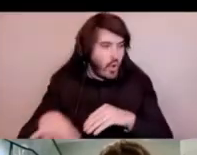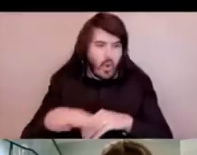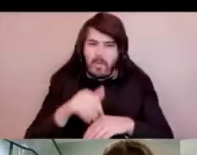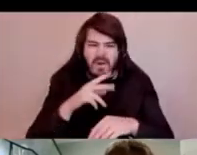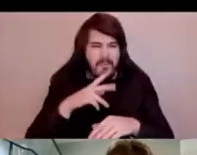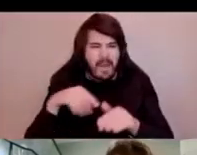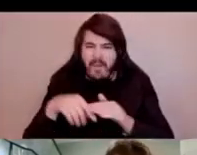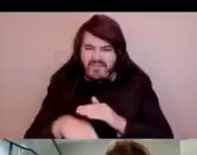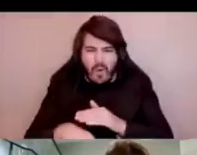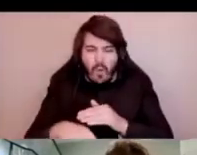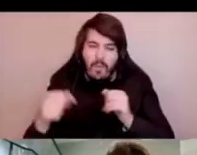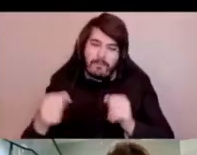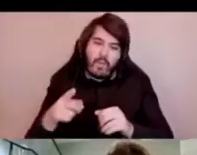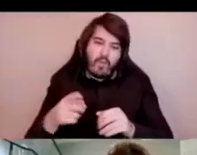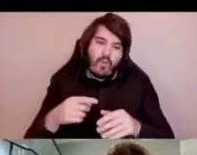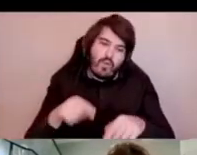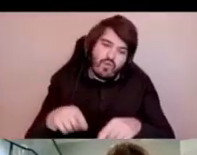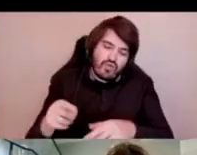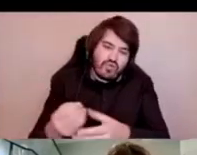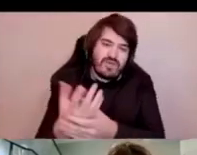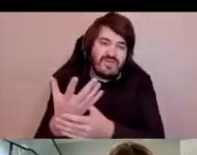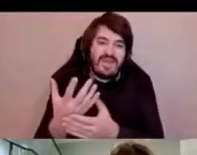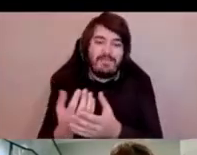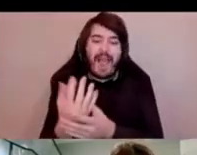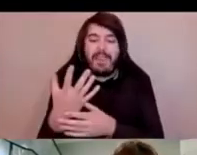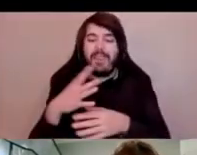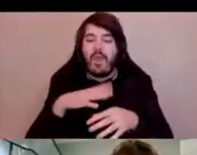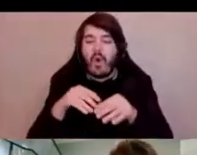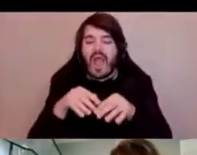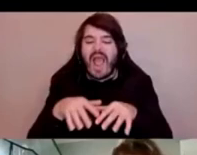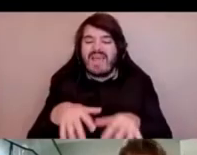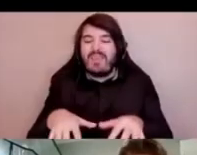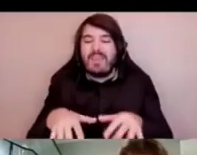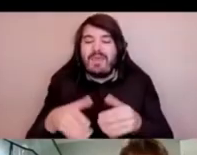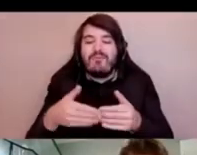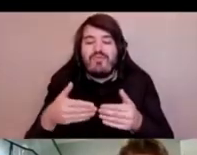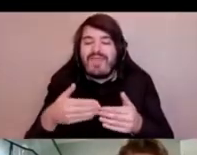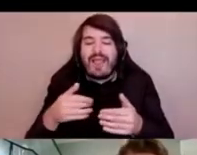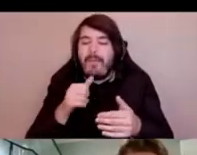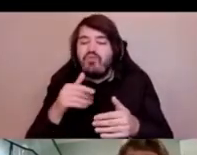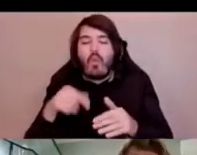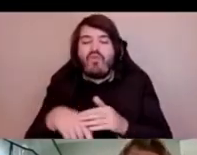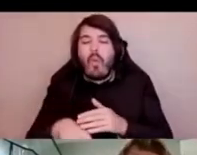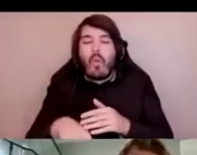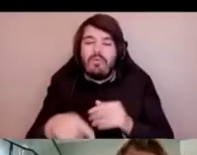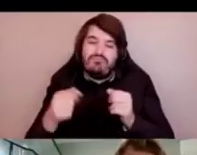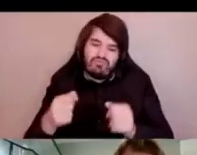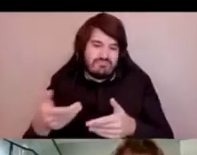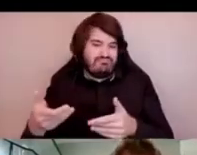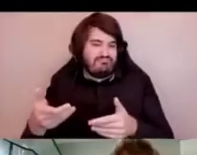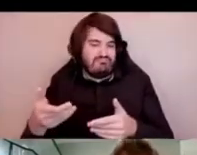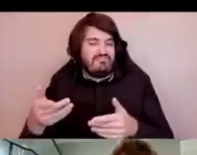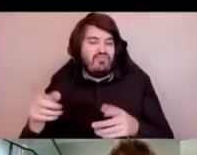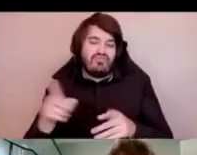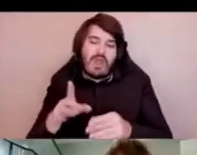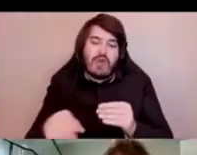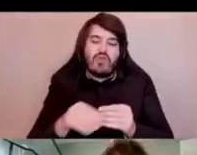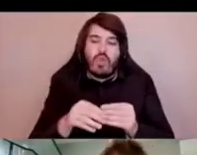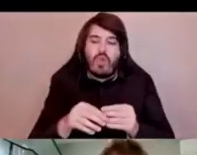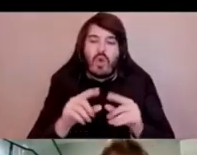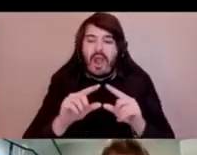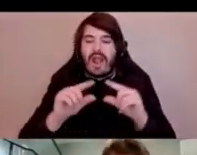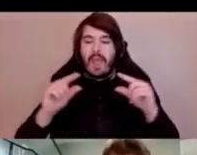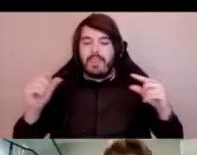pouvez cultiver des plantes à racines superficielles là, qui n'ont pas besoin d'aller loin. Puis, vous pouvez ajouter un